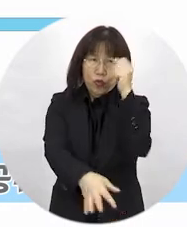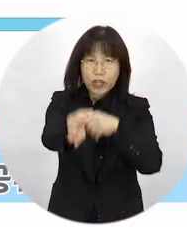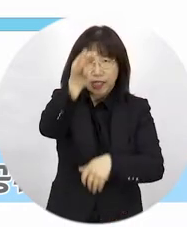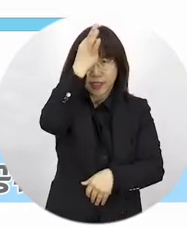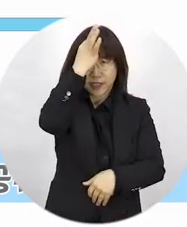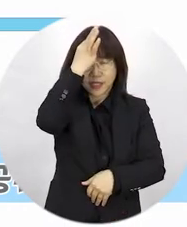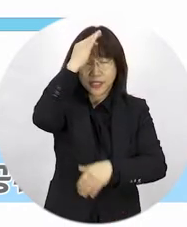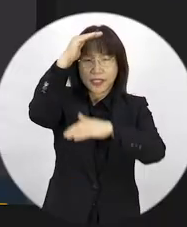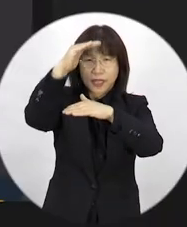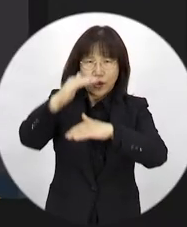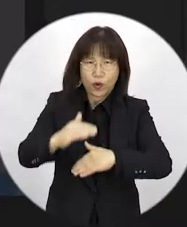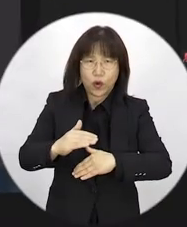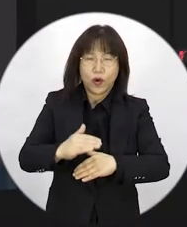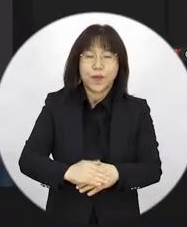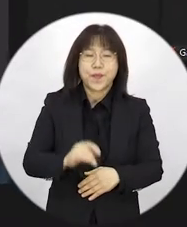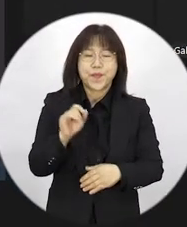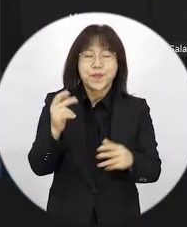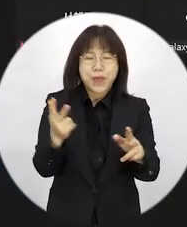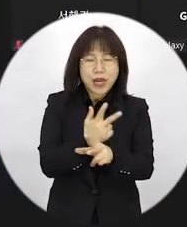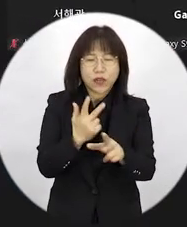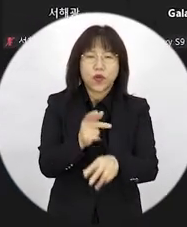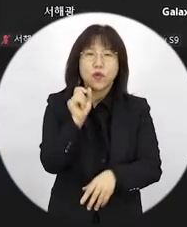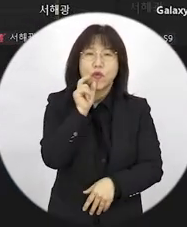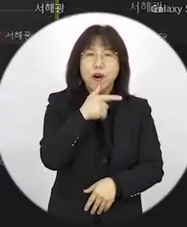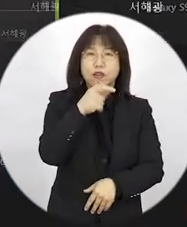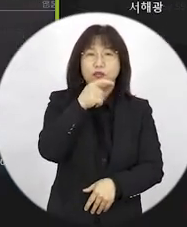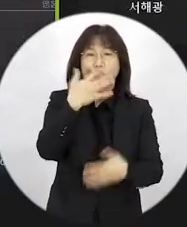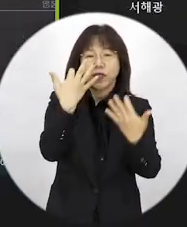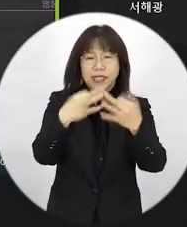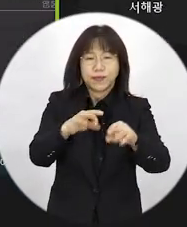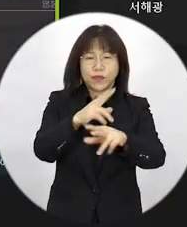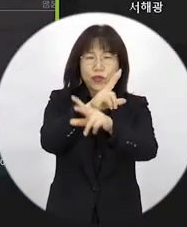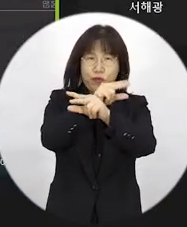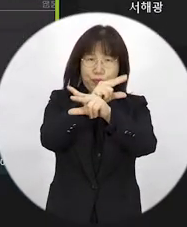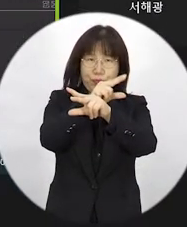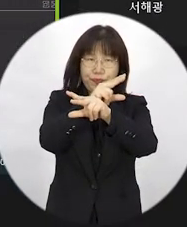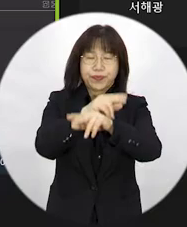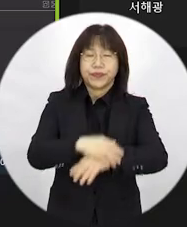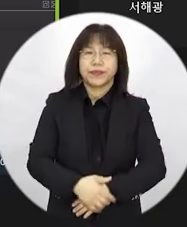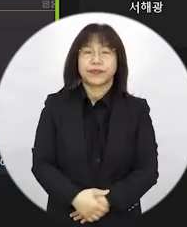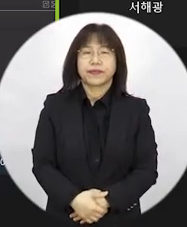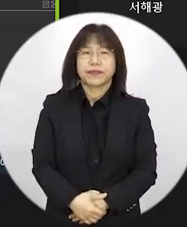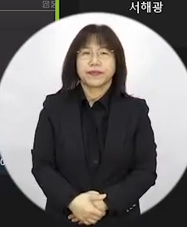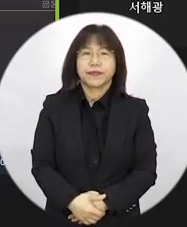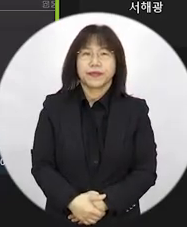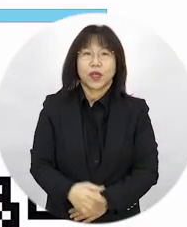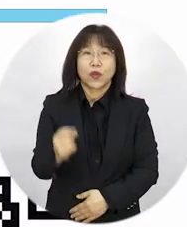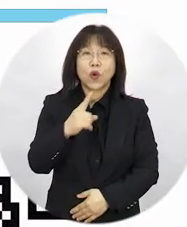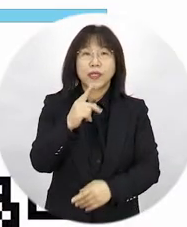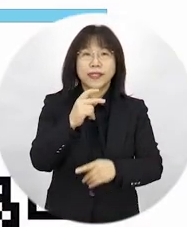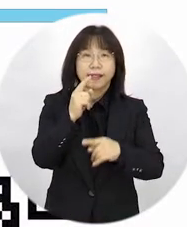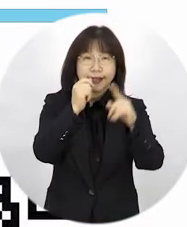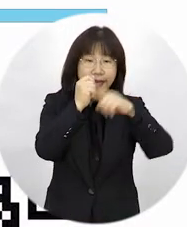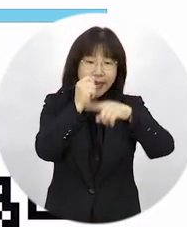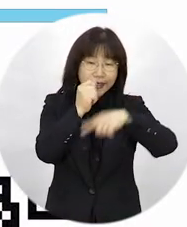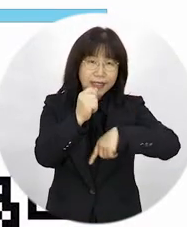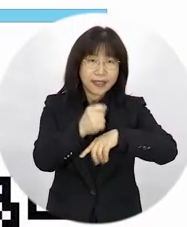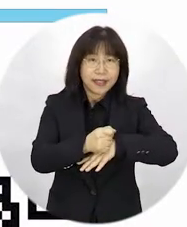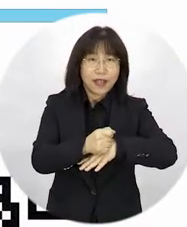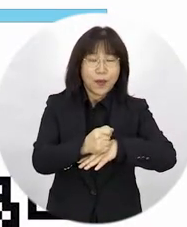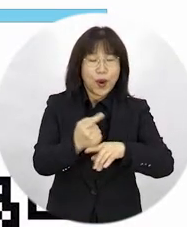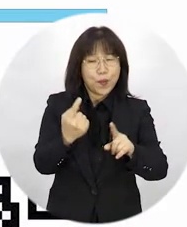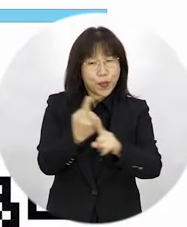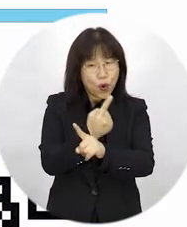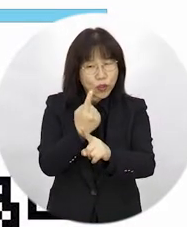할 내용들로 구성됐으며 매주 월수금 줌 어플을 통해 강의가 진행됩니다. 또 사진 이미지의 보정